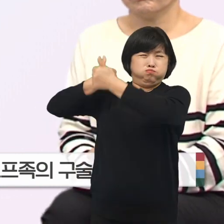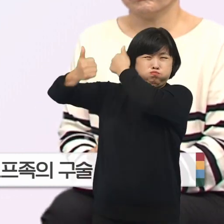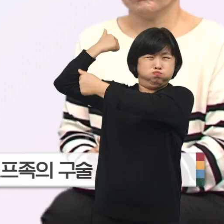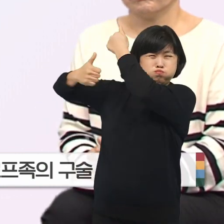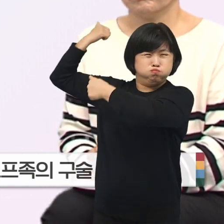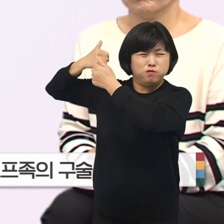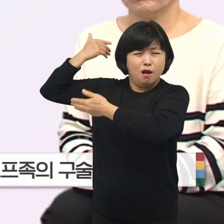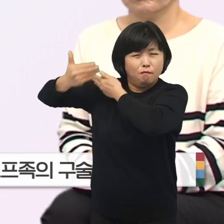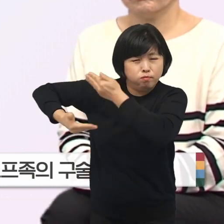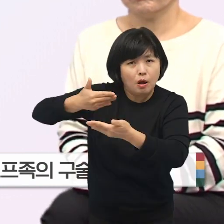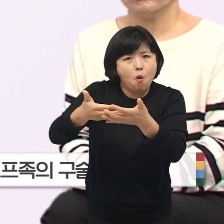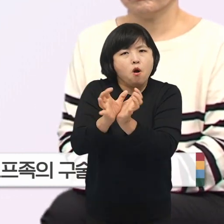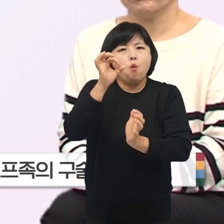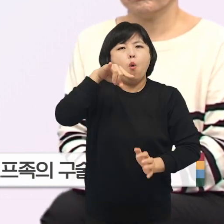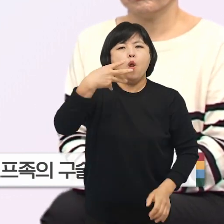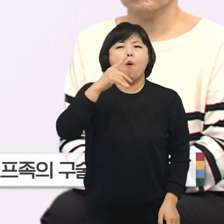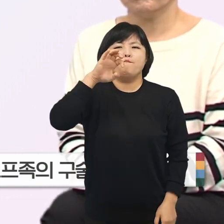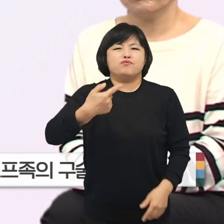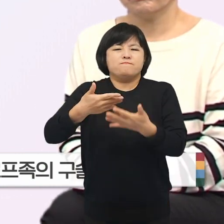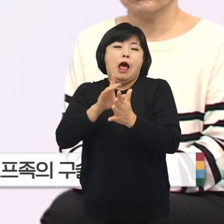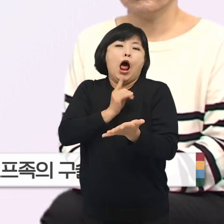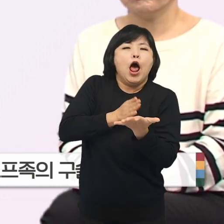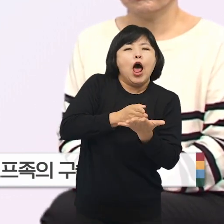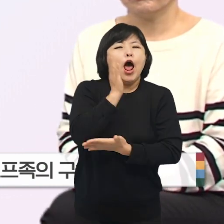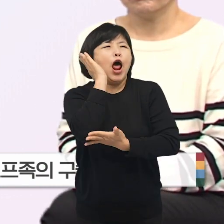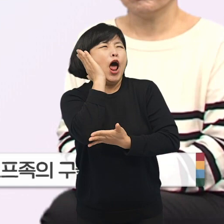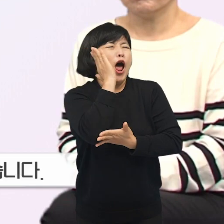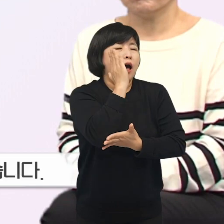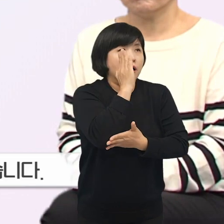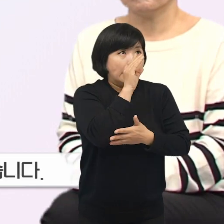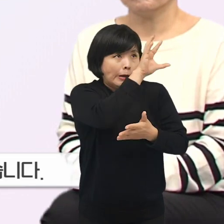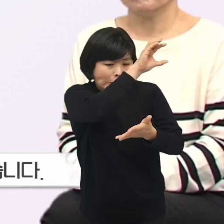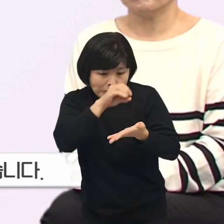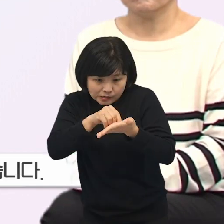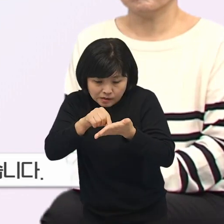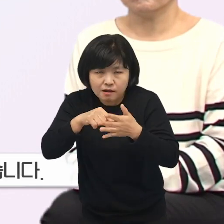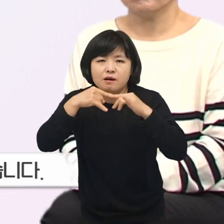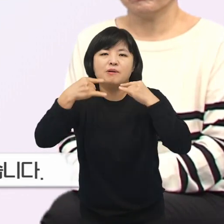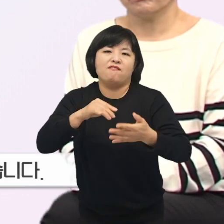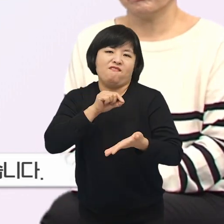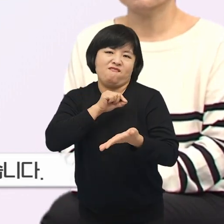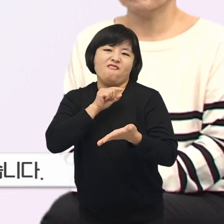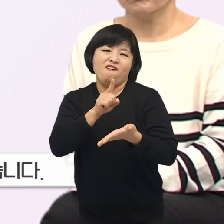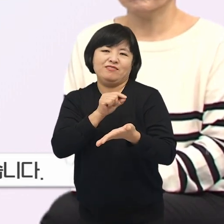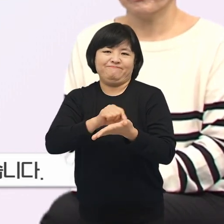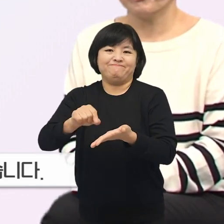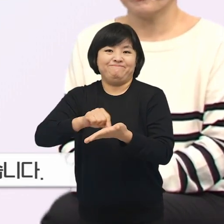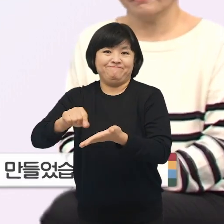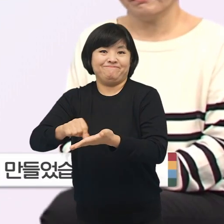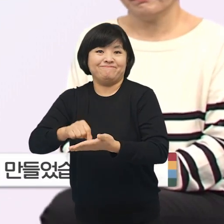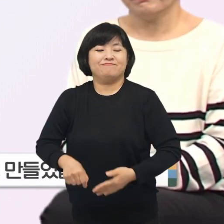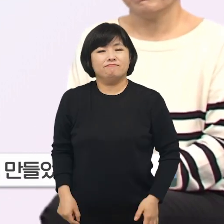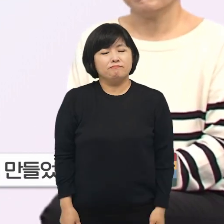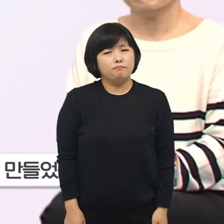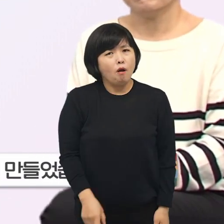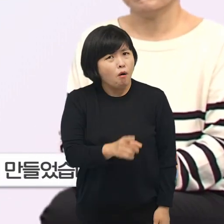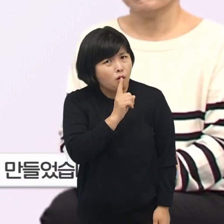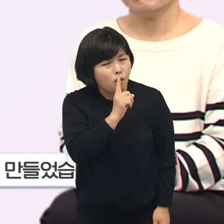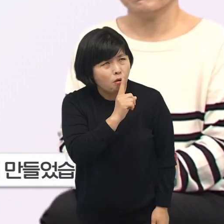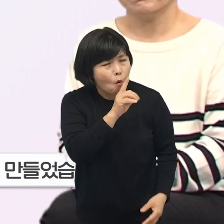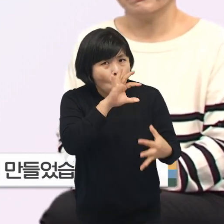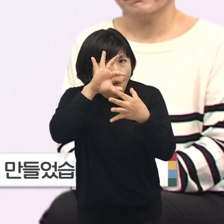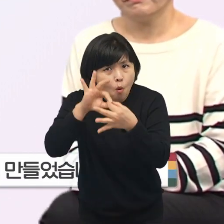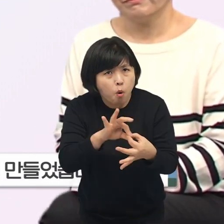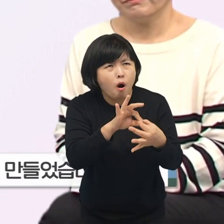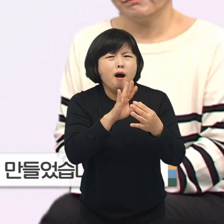조상 때부터 대대로 내려오던 월로프족의 구술 민담을 프랑스어라는 그릇에 담아냈습니다. 언어로